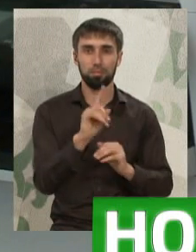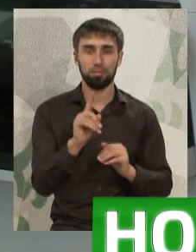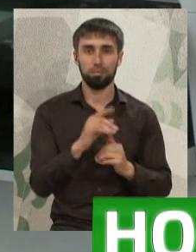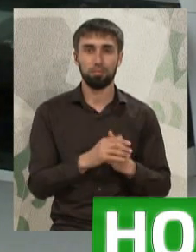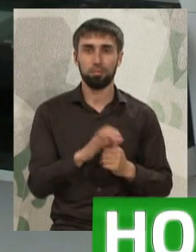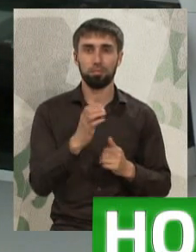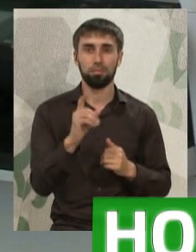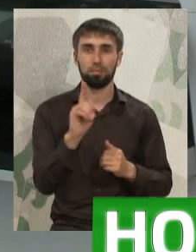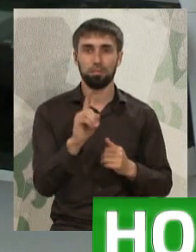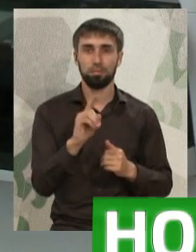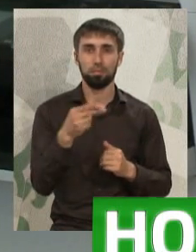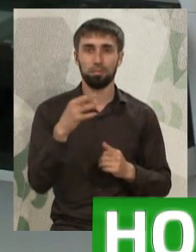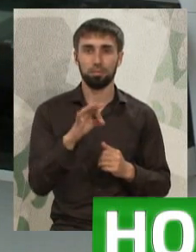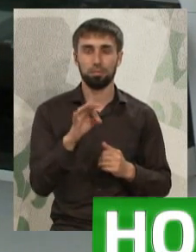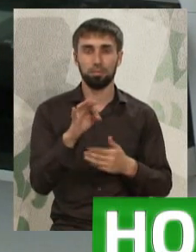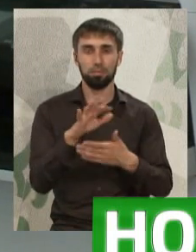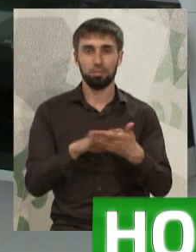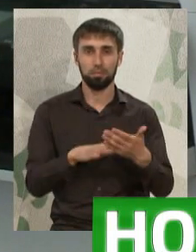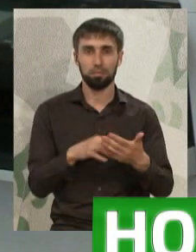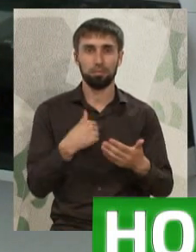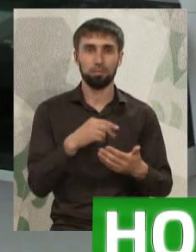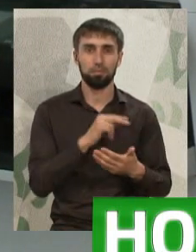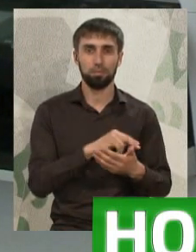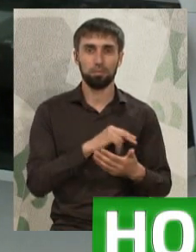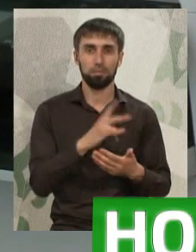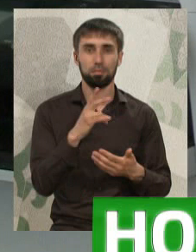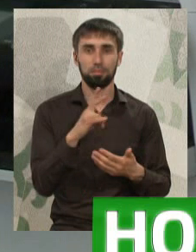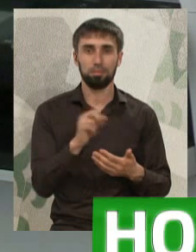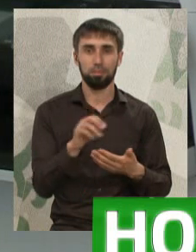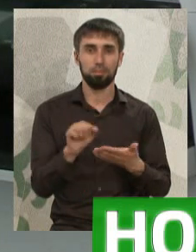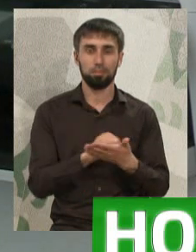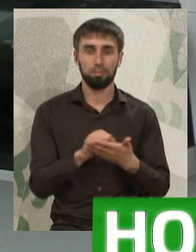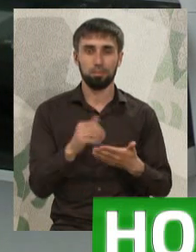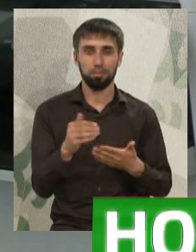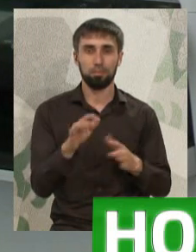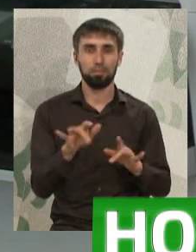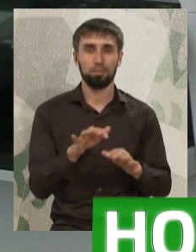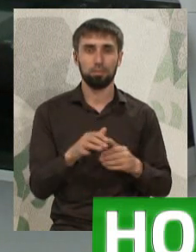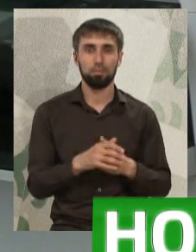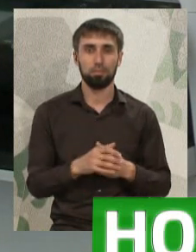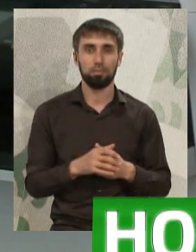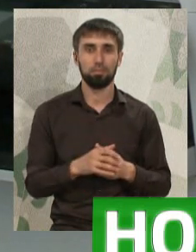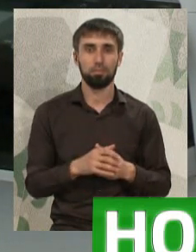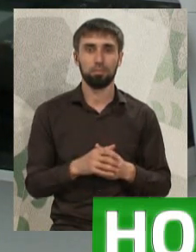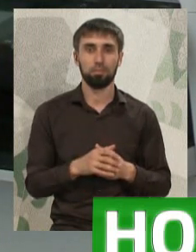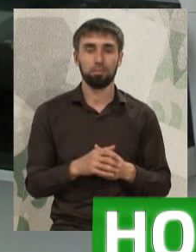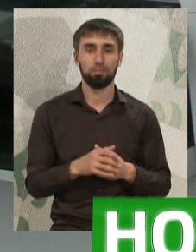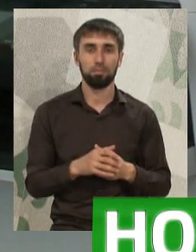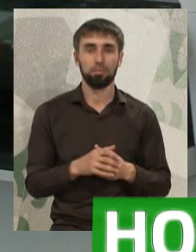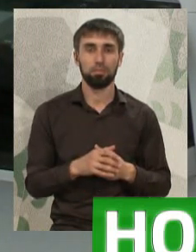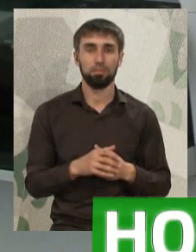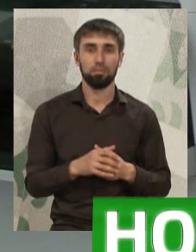С часу и дальше я работаю над бумагами, компьютером. Больных закрываем с